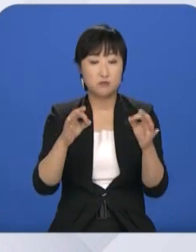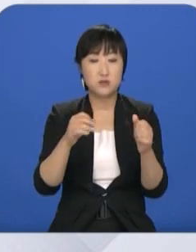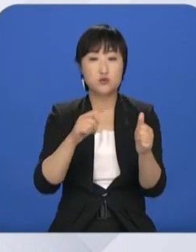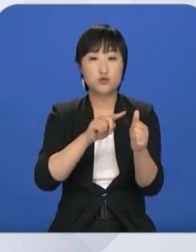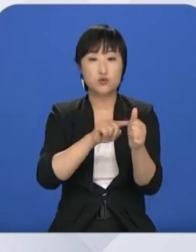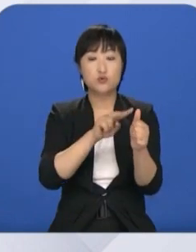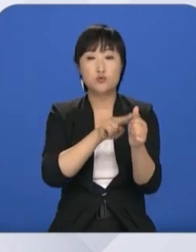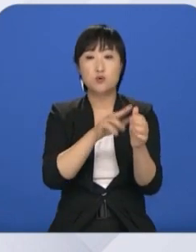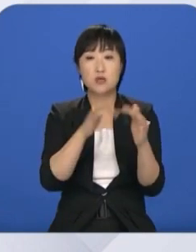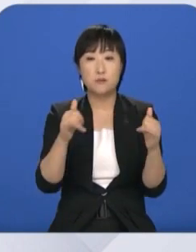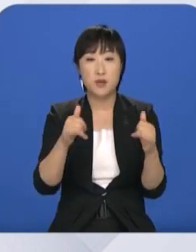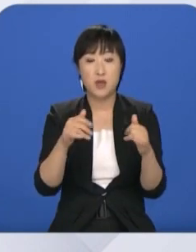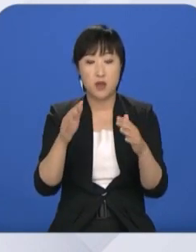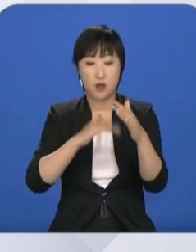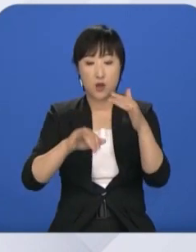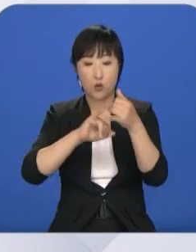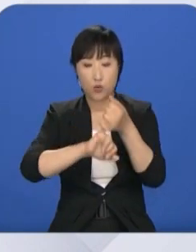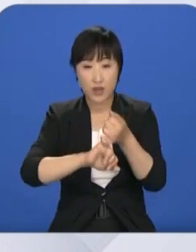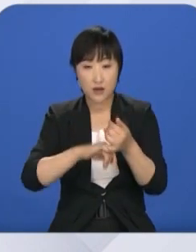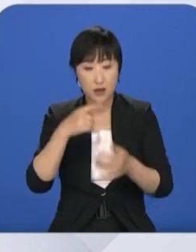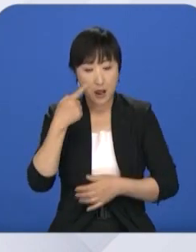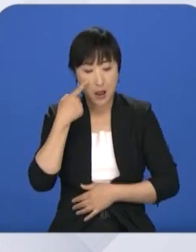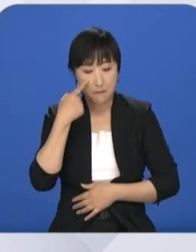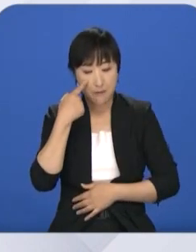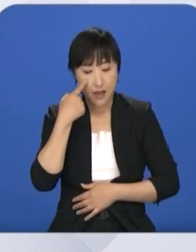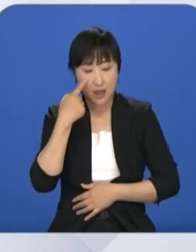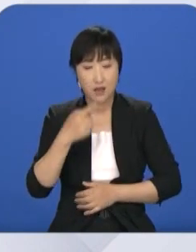후보님의 공약을 꼼꼼히 잘 한번 살펴봤습니다.